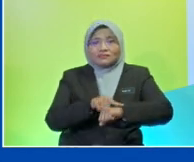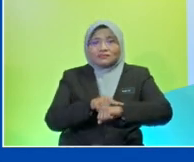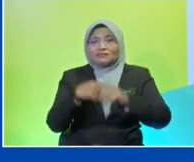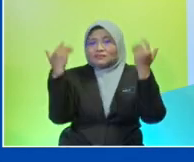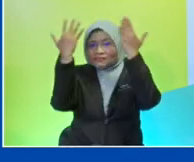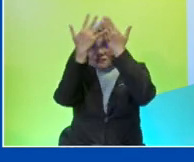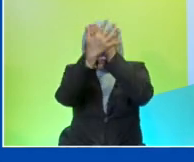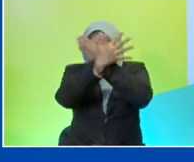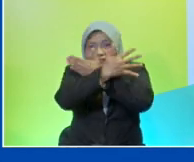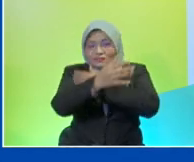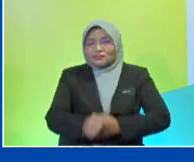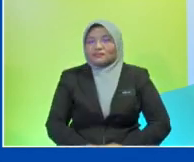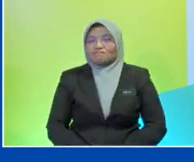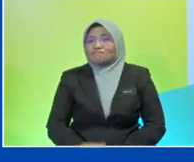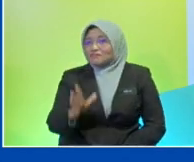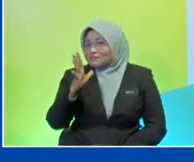cuaca